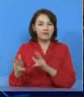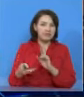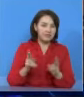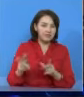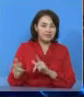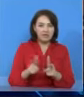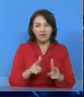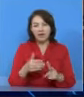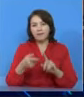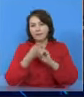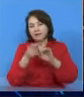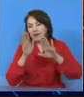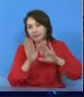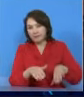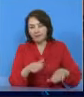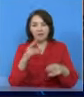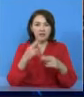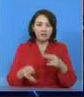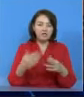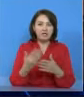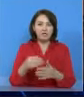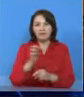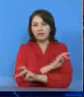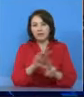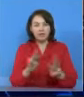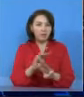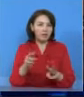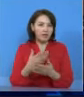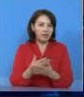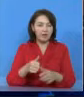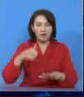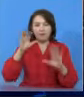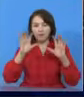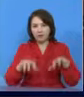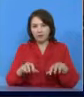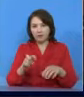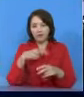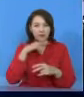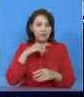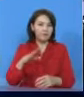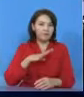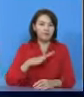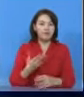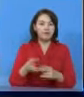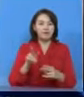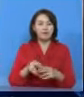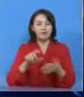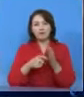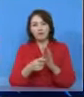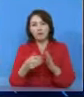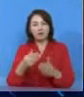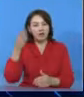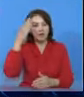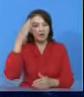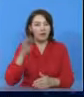атырмыз. На пандемия біткеннен кейін мәдениет министрлігінің үкіметтің президент әкімшісінің назарына ұсынамыз. Болмысы бөлек бард ақынның